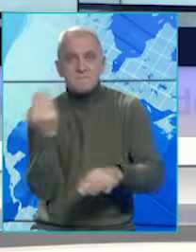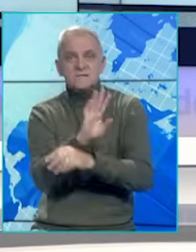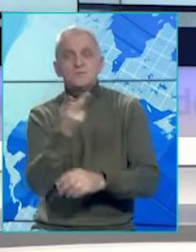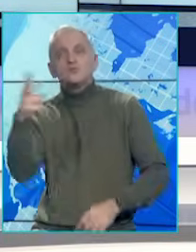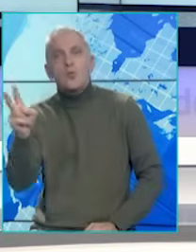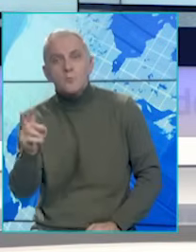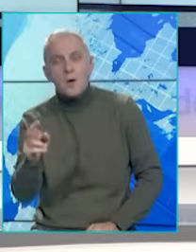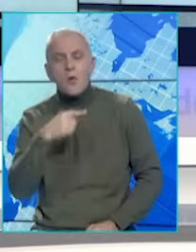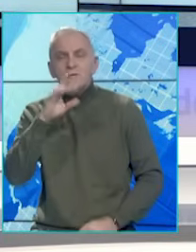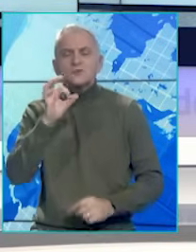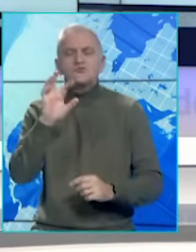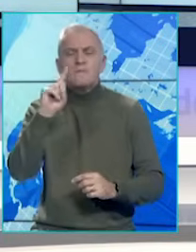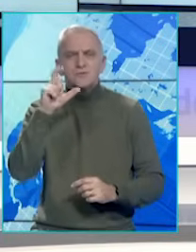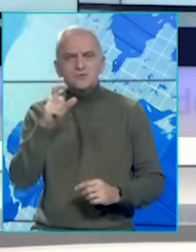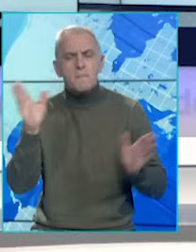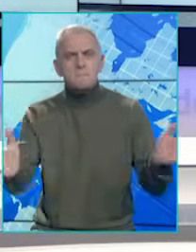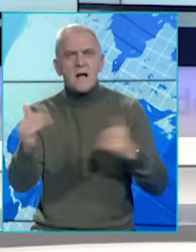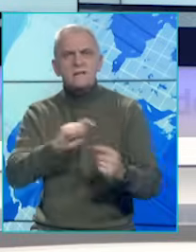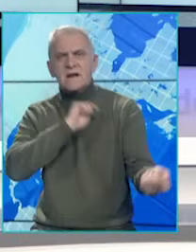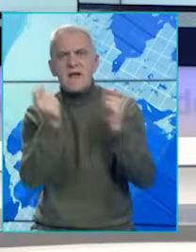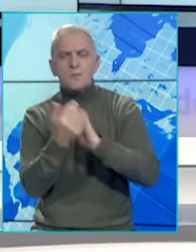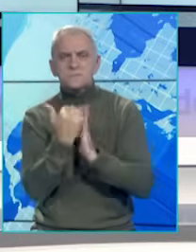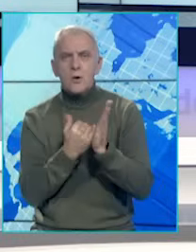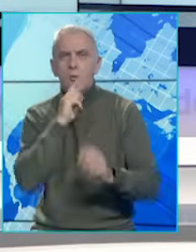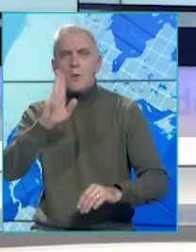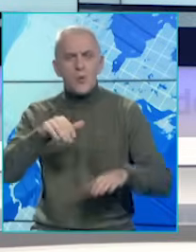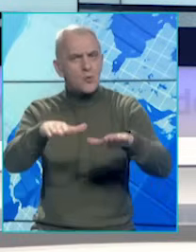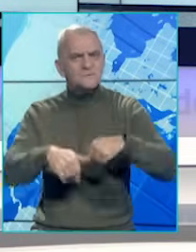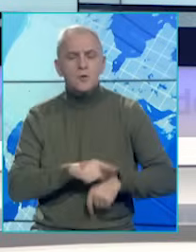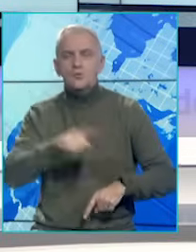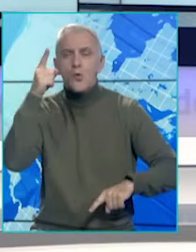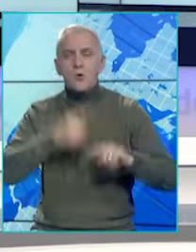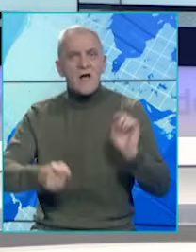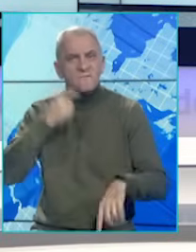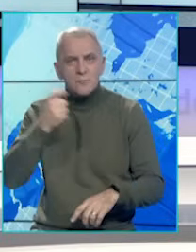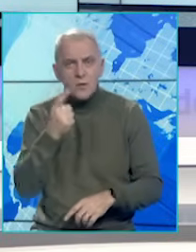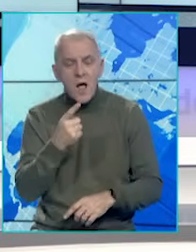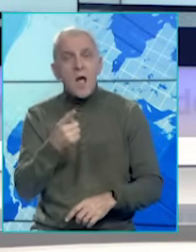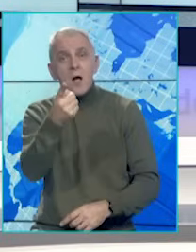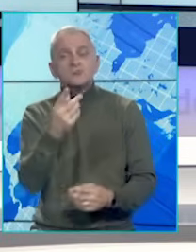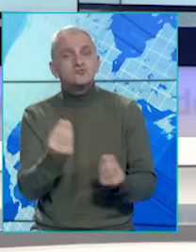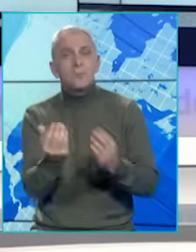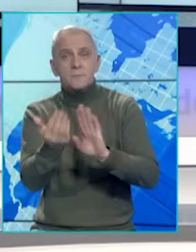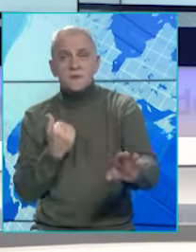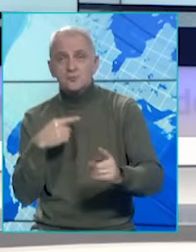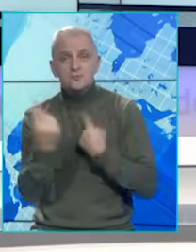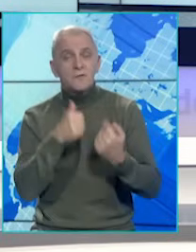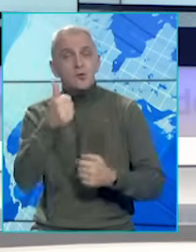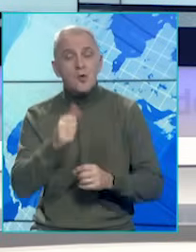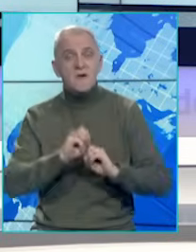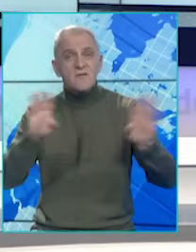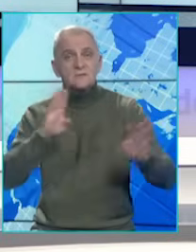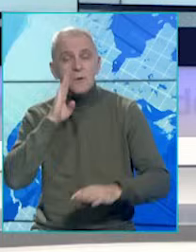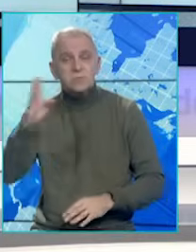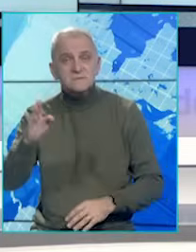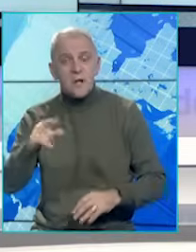drugom. Govorio je Čović i o paketu reformskih zakona koji se moraju usvojiti do kraja veljače, a što je preduvjet za dobre vijesti iz Brisela